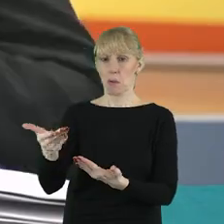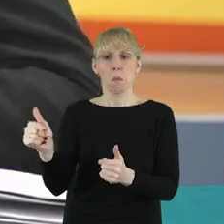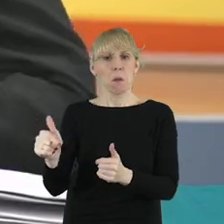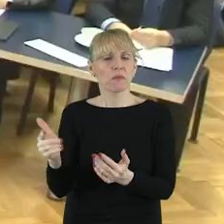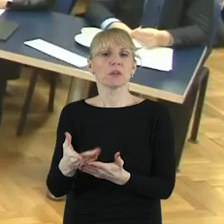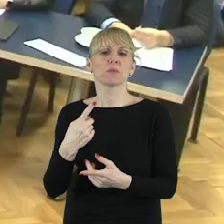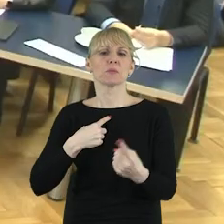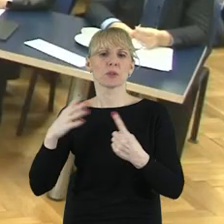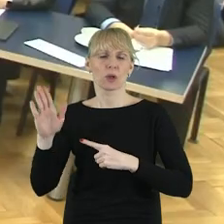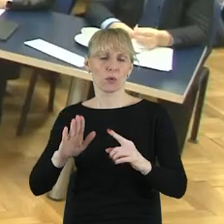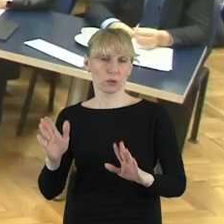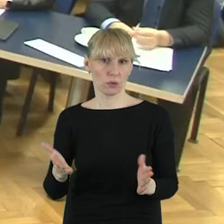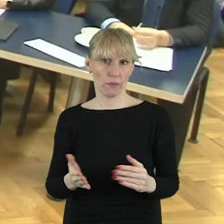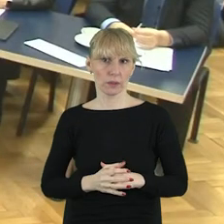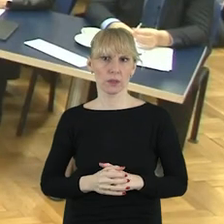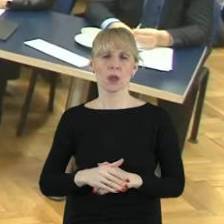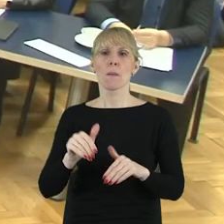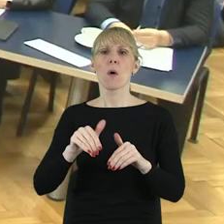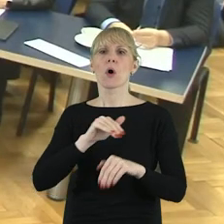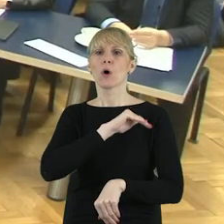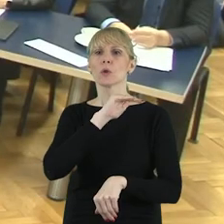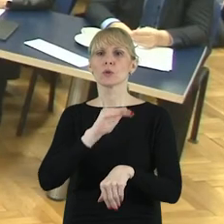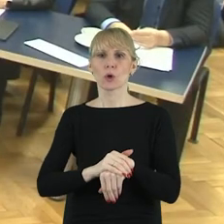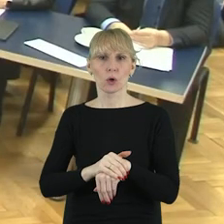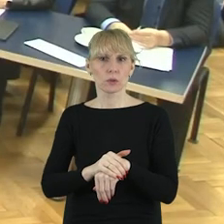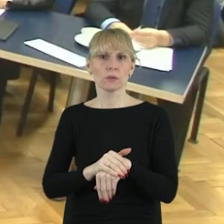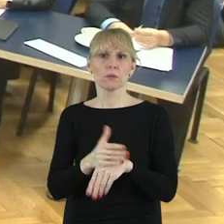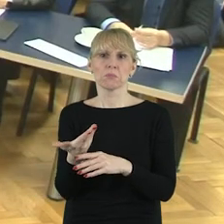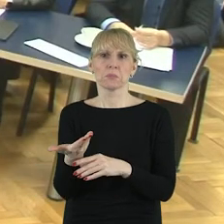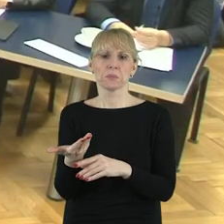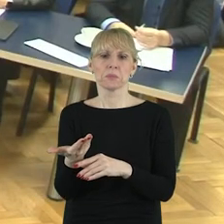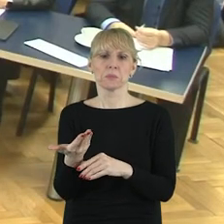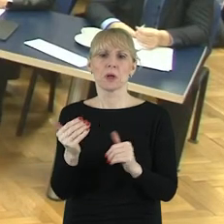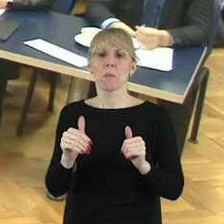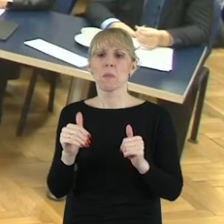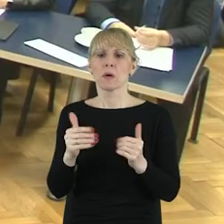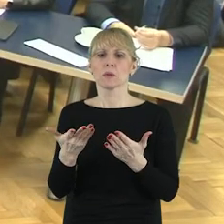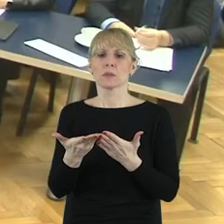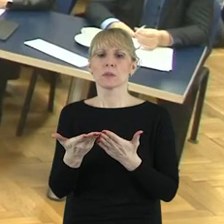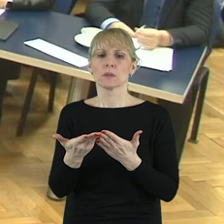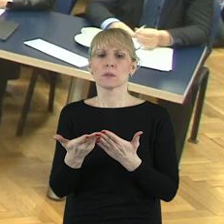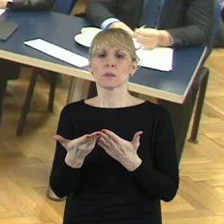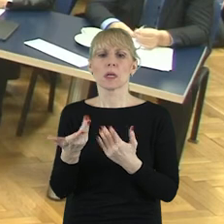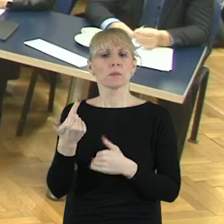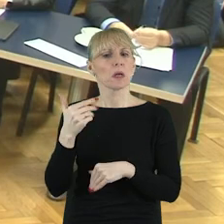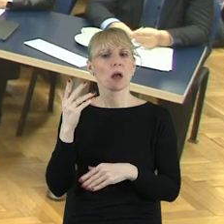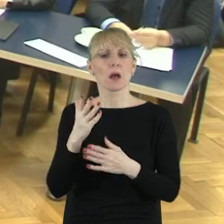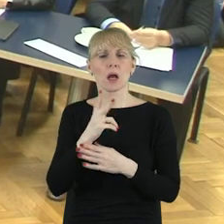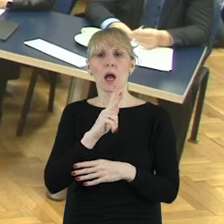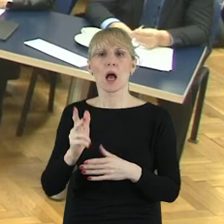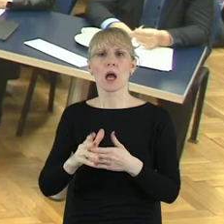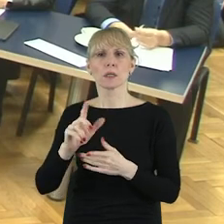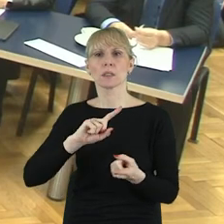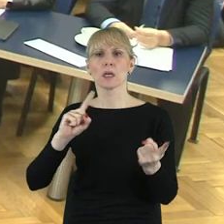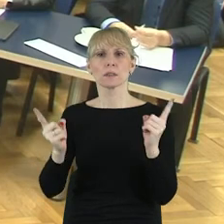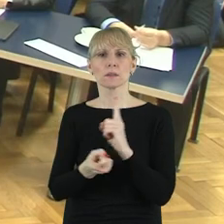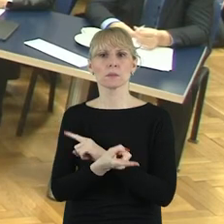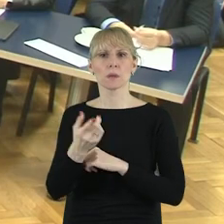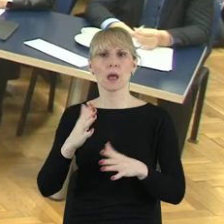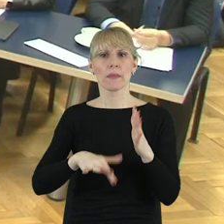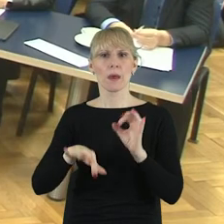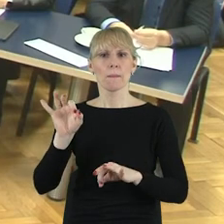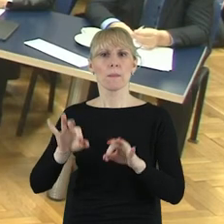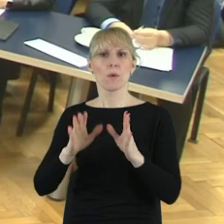i oprócz tego potrzebna jest tam, jak przy każdej zmianie porządku obrad, bezwzględna większość głosów. Czyli tutaj muszą być spełnione dwie przesłanki.